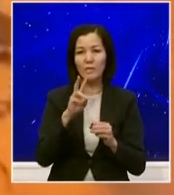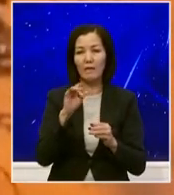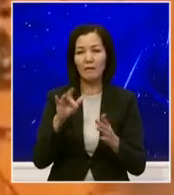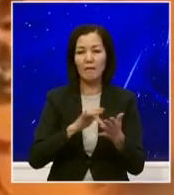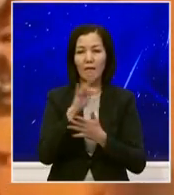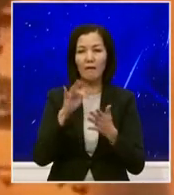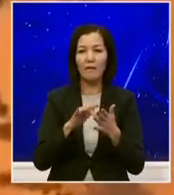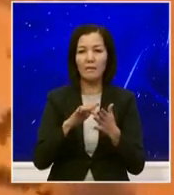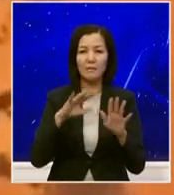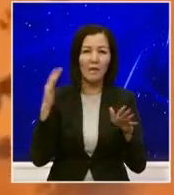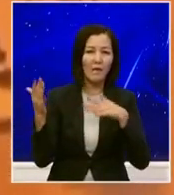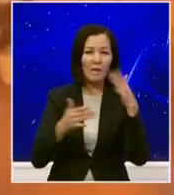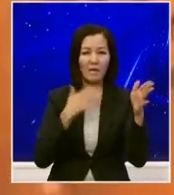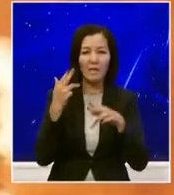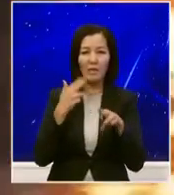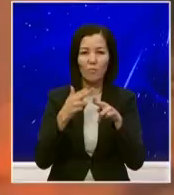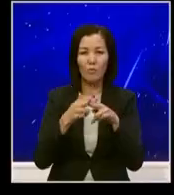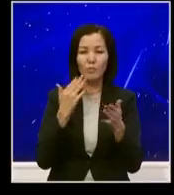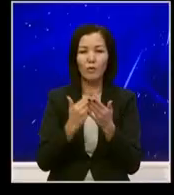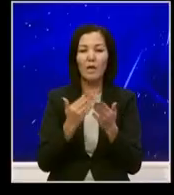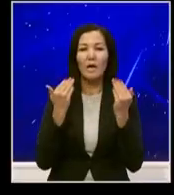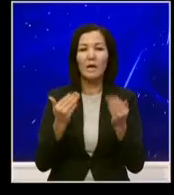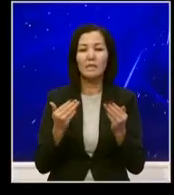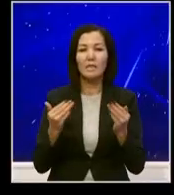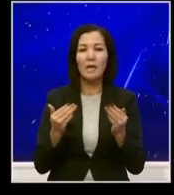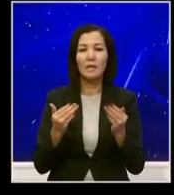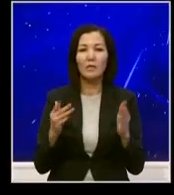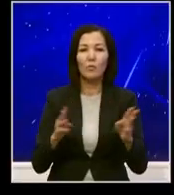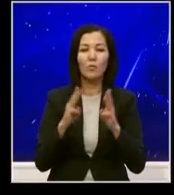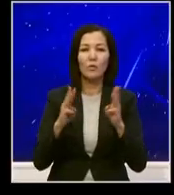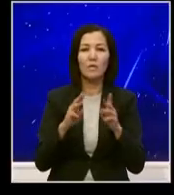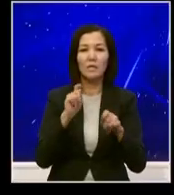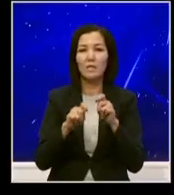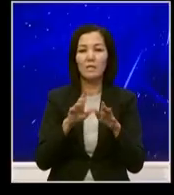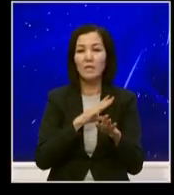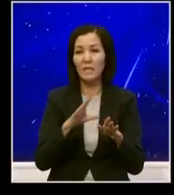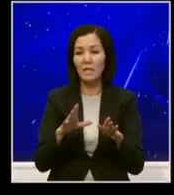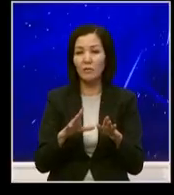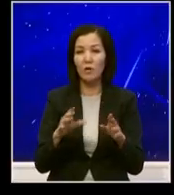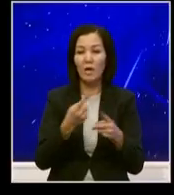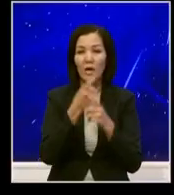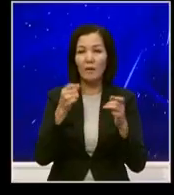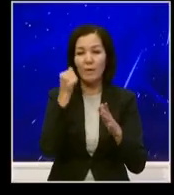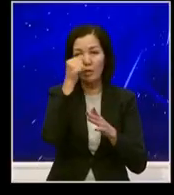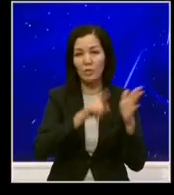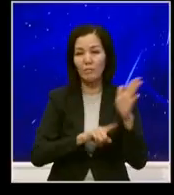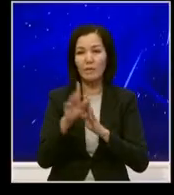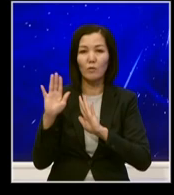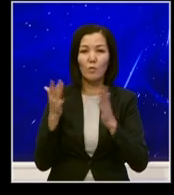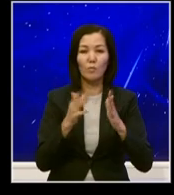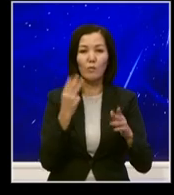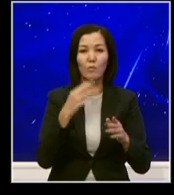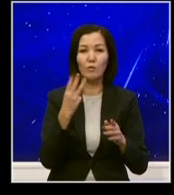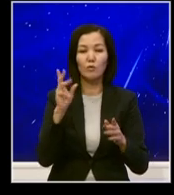қаласындағы қатты жел кедергі болып тұрғанын айтады. Әзірге өрттің шығу себебі анықталған жоқ. Ақпарат көздеріне сүйенсек, жыл басынан бері орман өрті